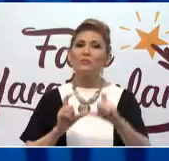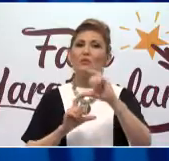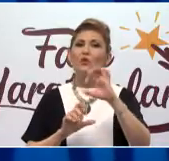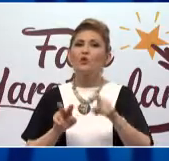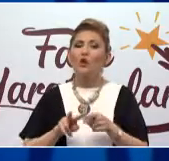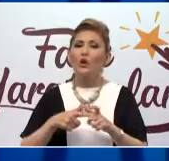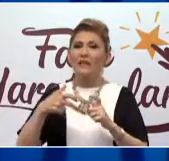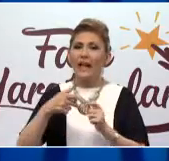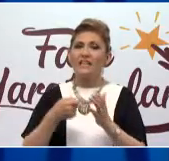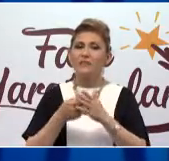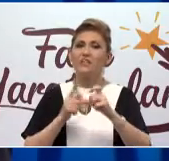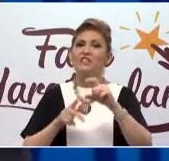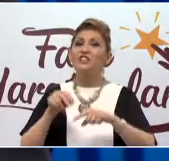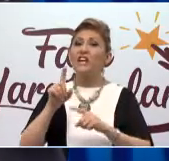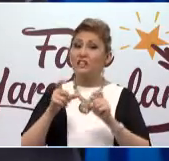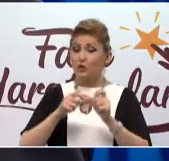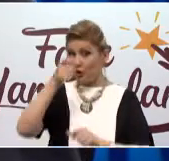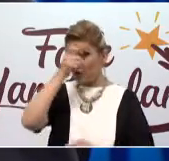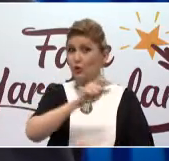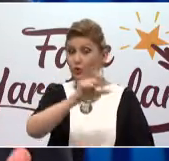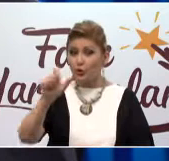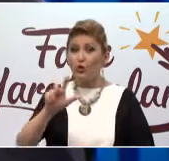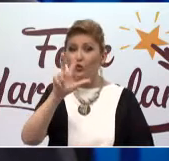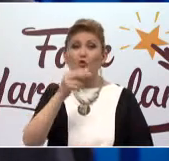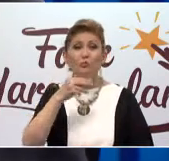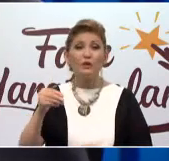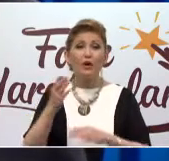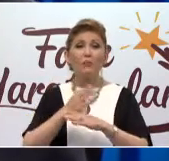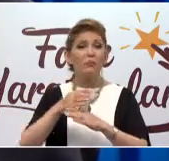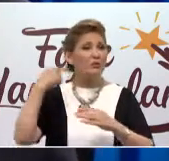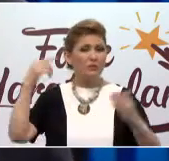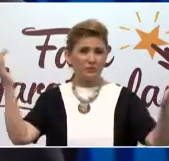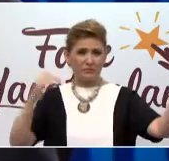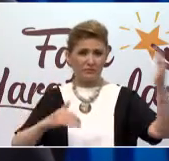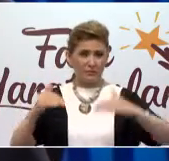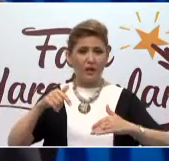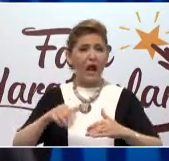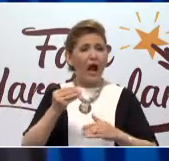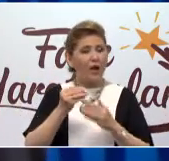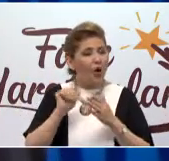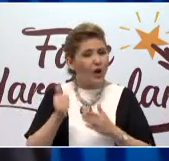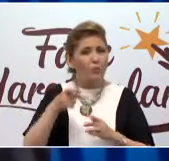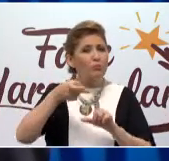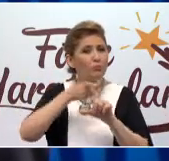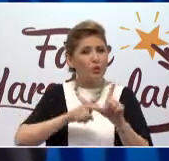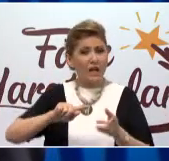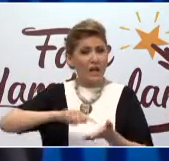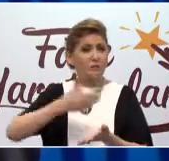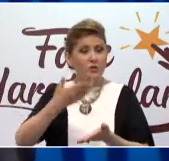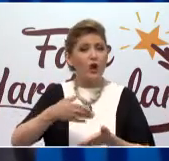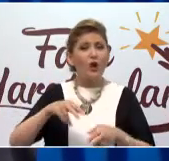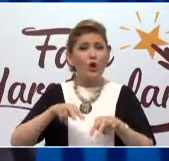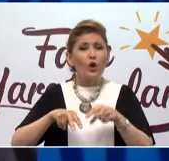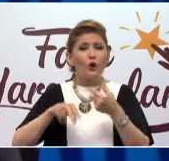Çalış şu anda Türkiye'deki 3 milyon mültecinin de dahil olduğu belki de en önemli projelerden birine imza atıyorsunuz.